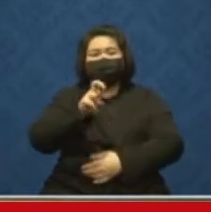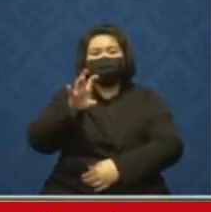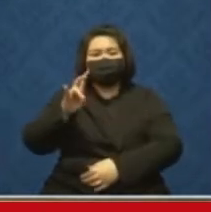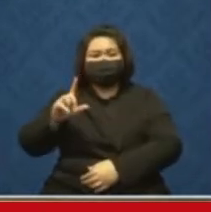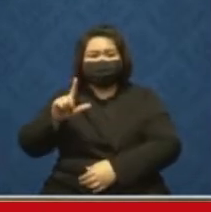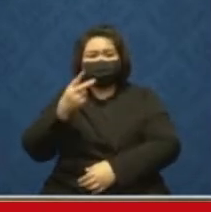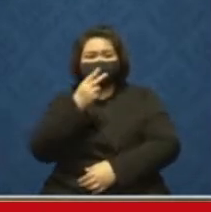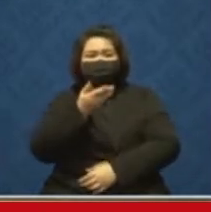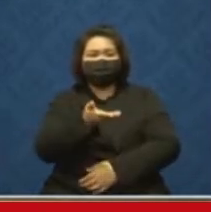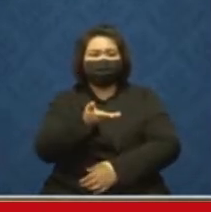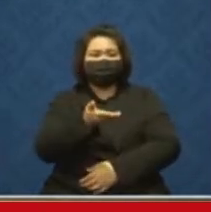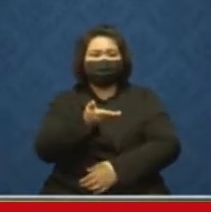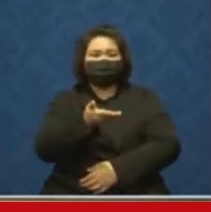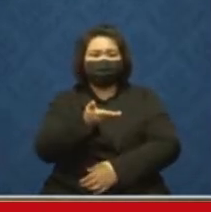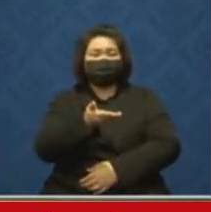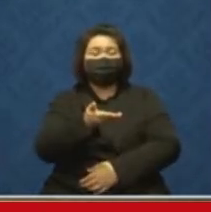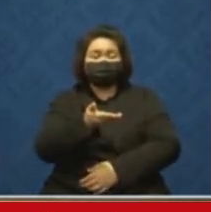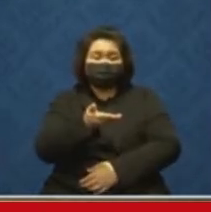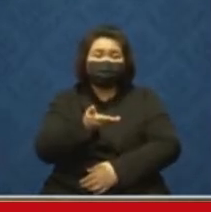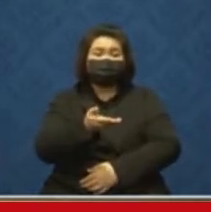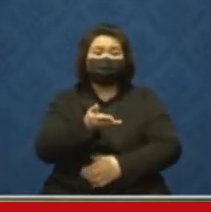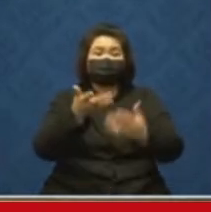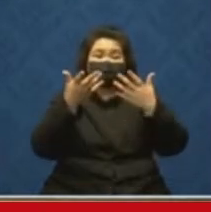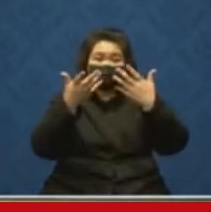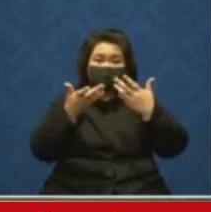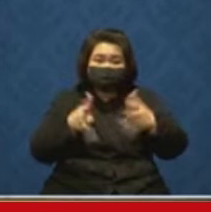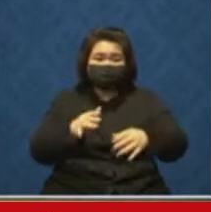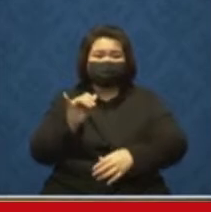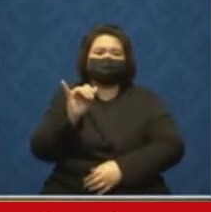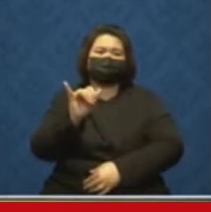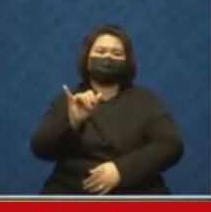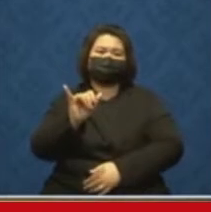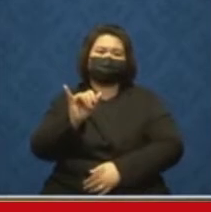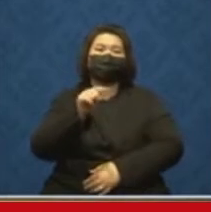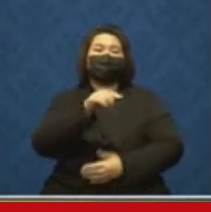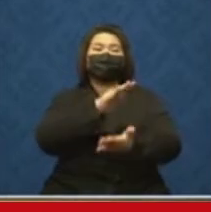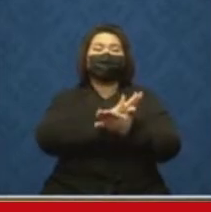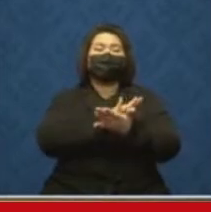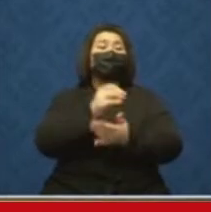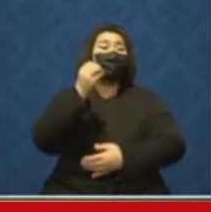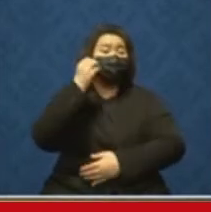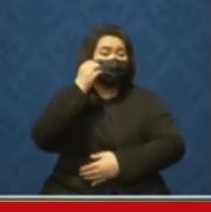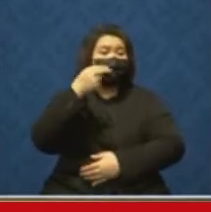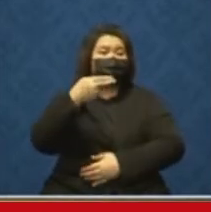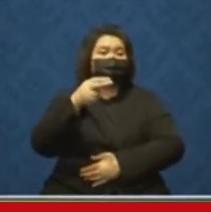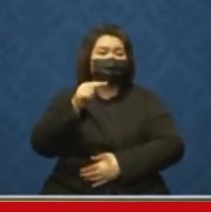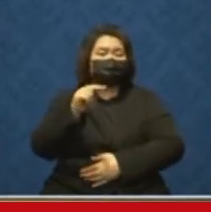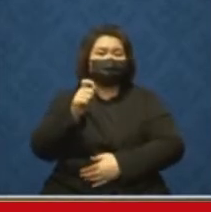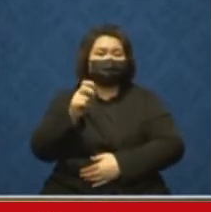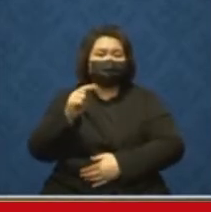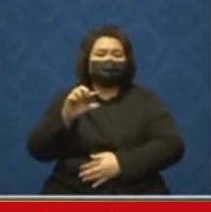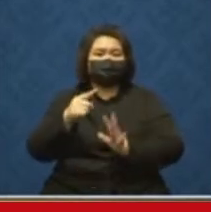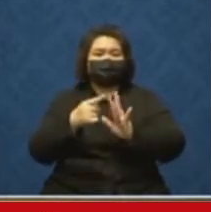อัี้คสภาพทเห็นนะครับยังไม่เสร็สมบูรณอันนี้อยู่ที่โรงเรีนบานหนองเซี้ยวตำบวงหินอเพลิออก 2 ห้อง